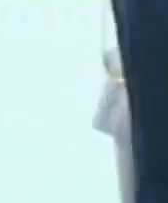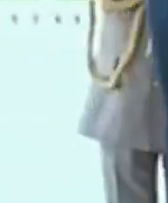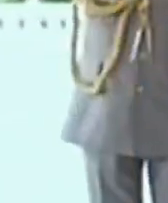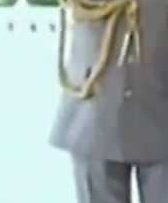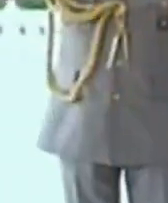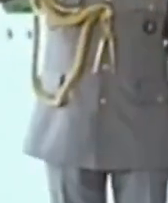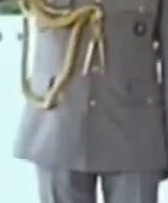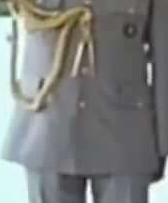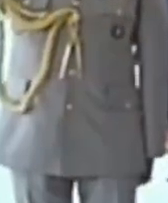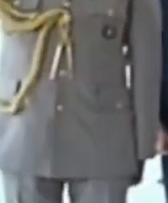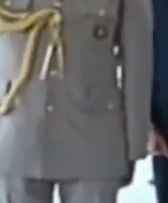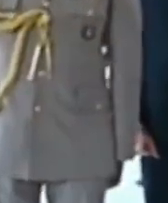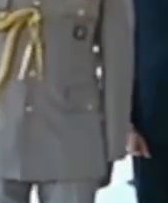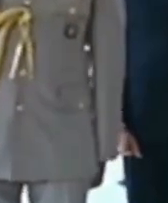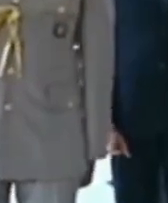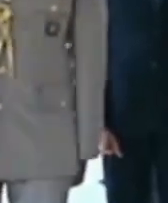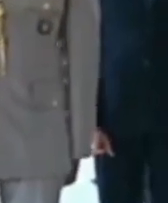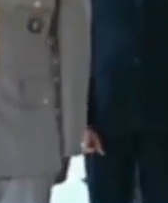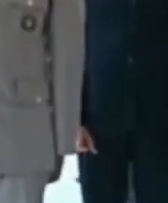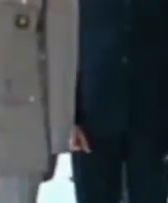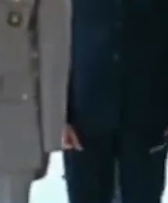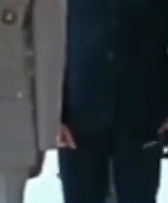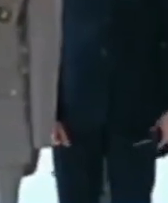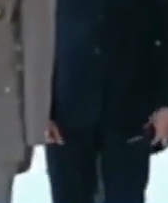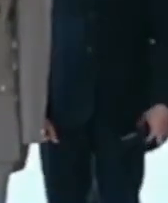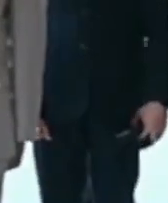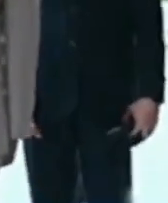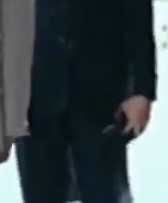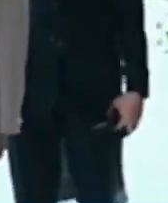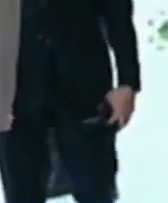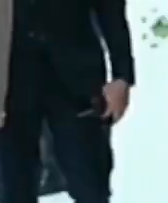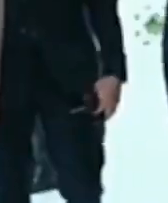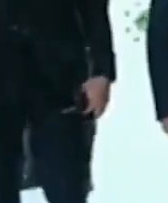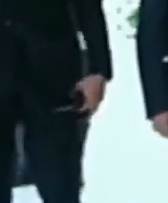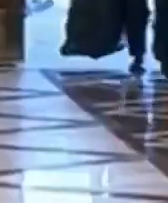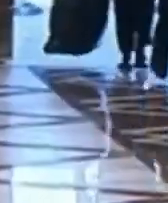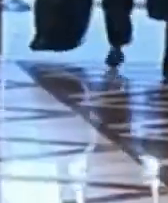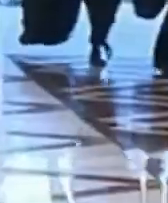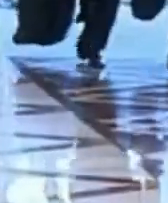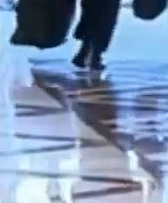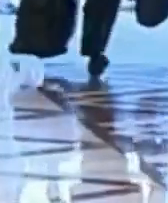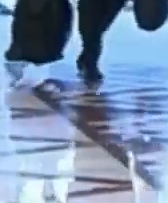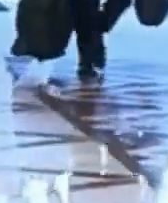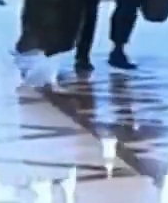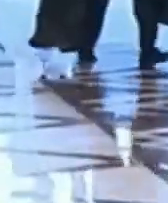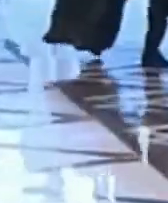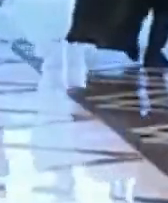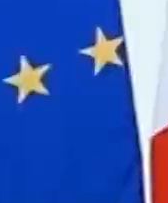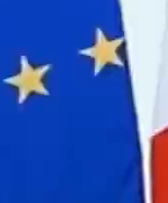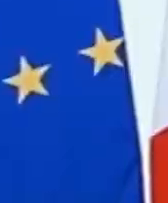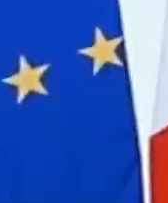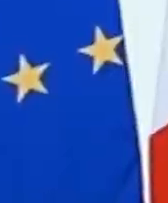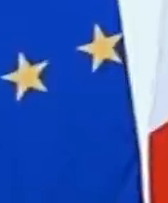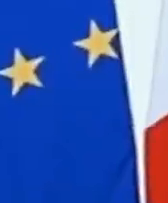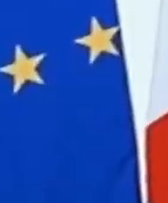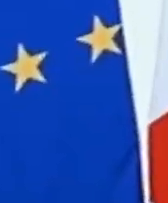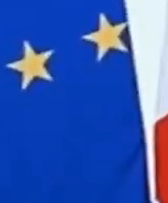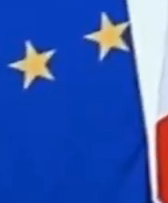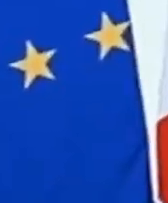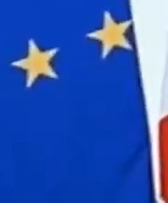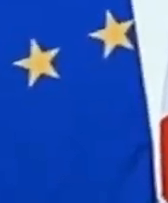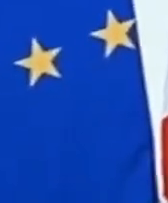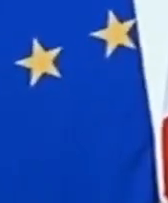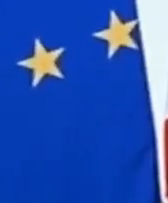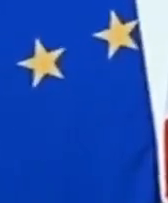استقبل السيد الرئيس عبد الفتاح السيسي بقصر الاتحادية الرئيس الفرنسي إيمانويل ماكرون. صرح المتحدث